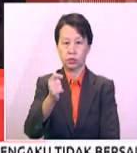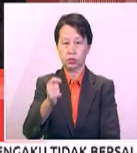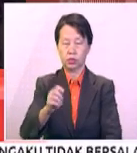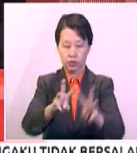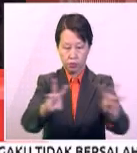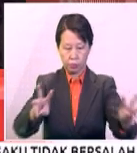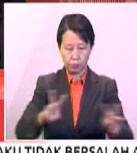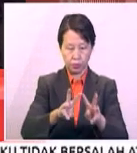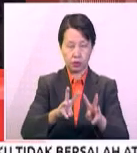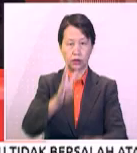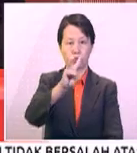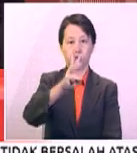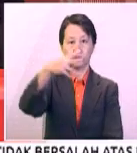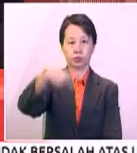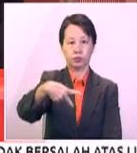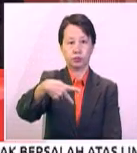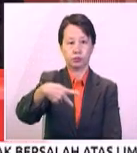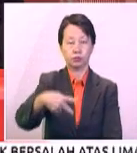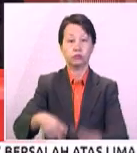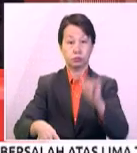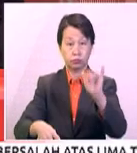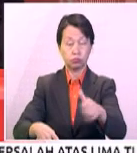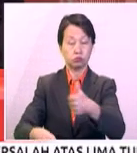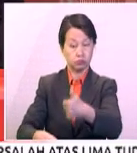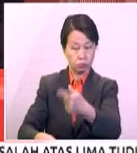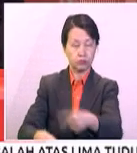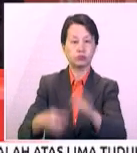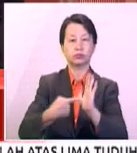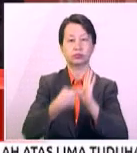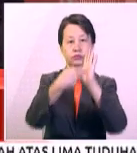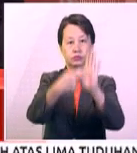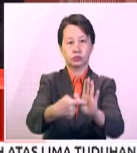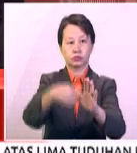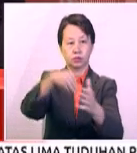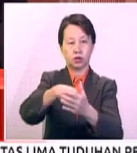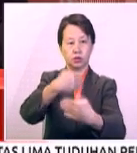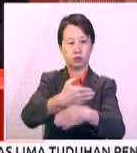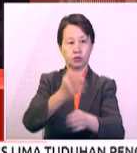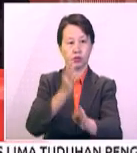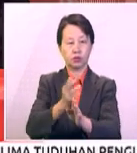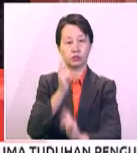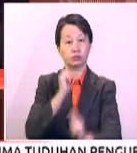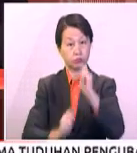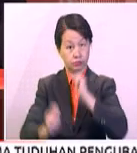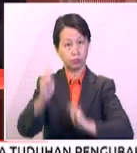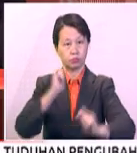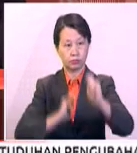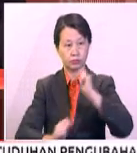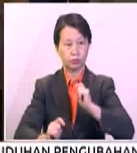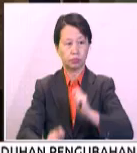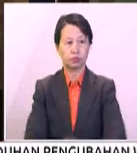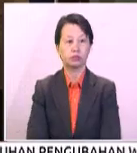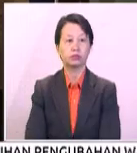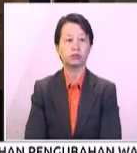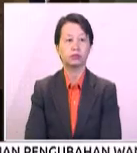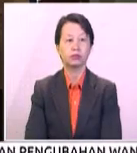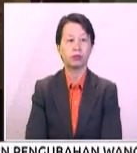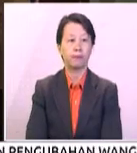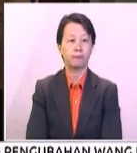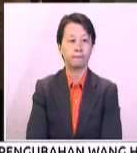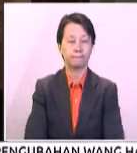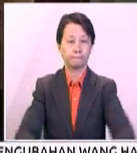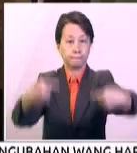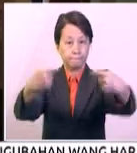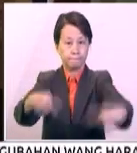wilayah Persekutuan ya menariknya ia dipersembahkan dalam bentuk teaterukara